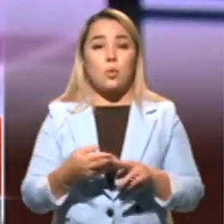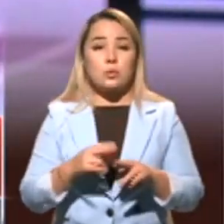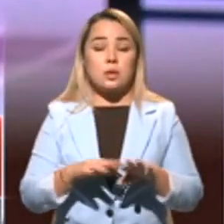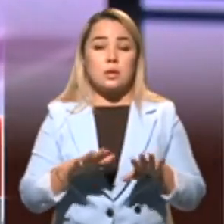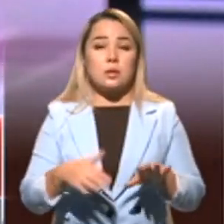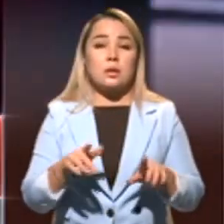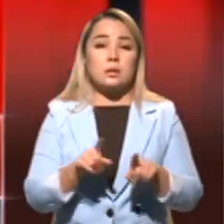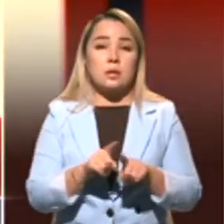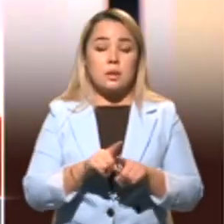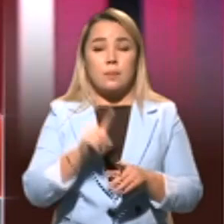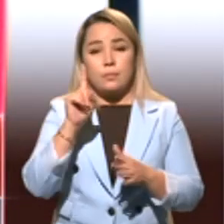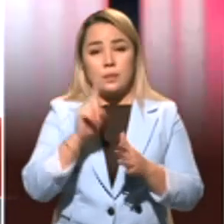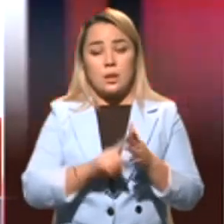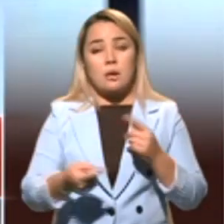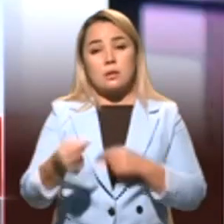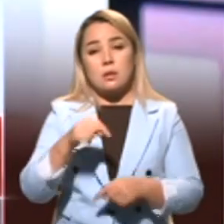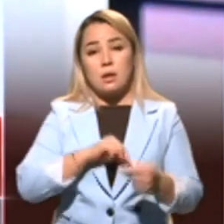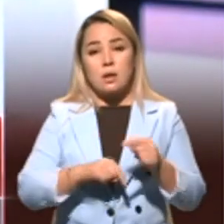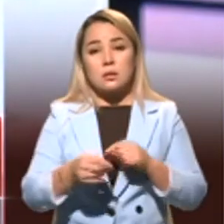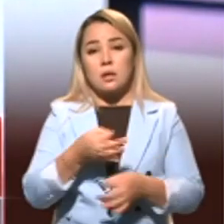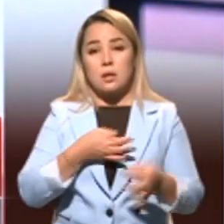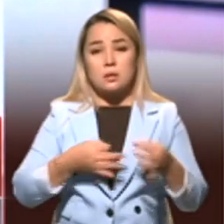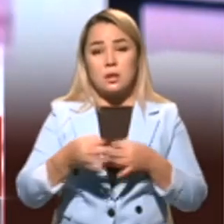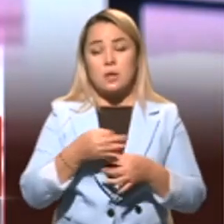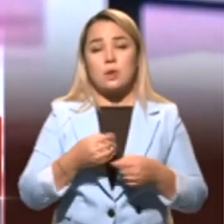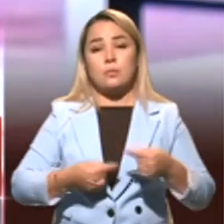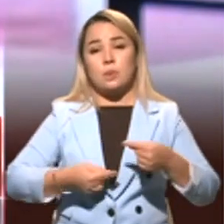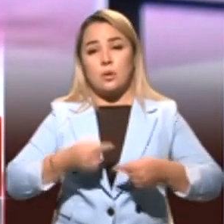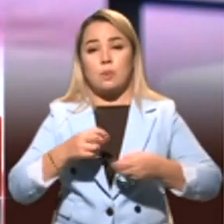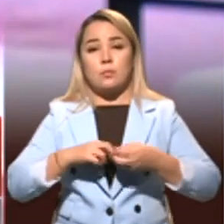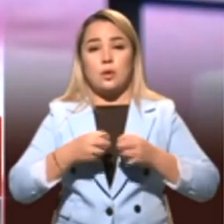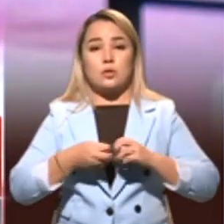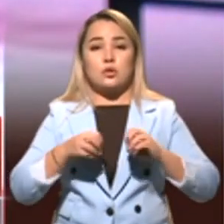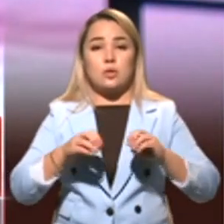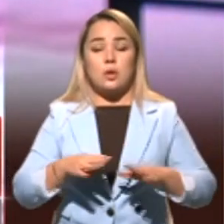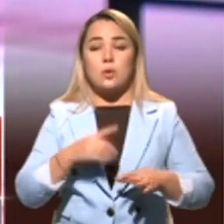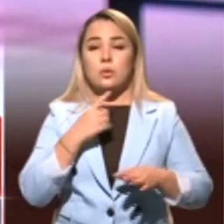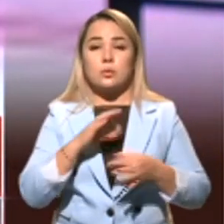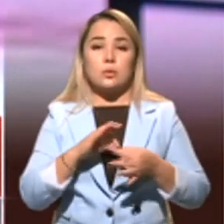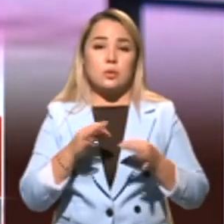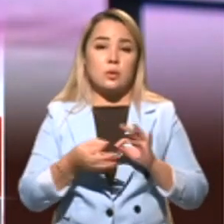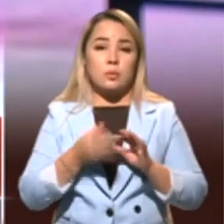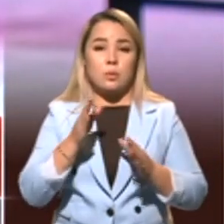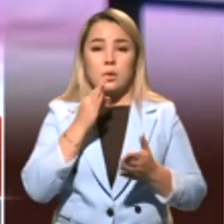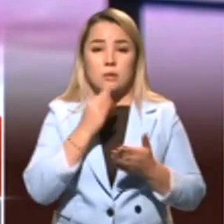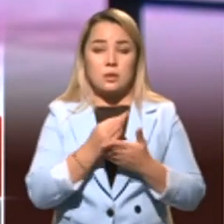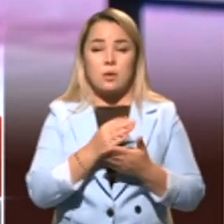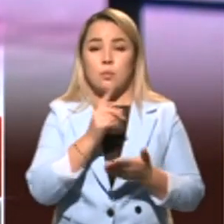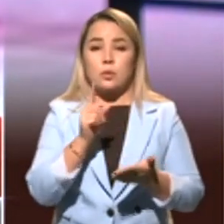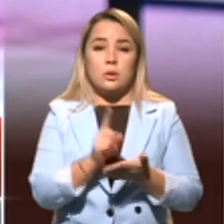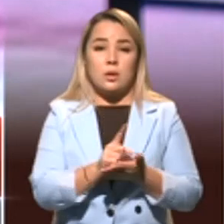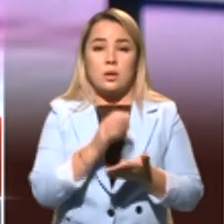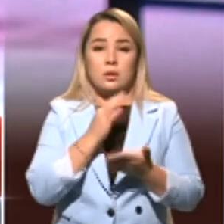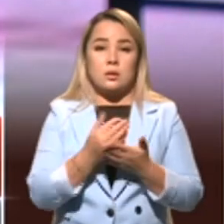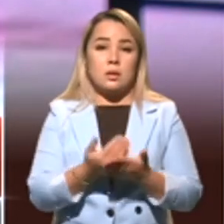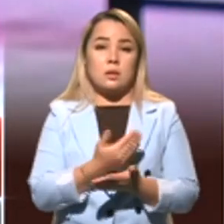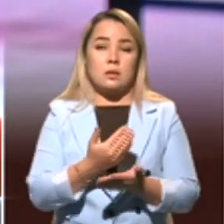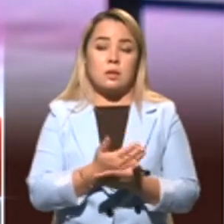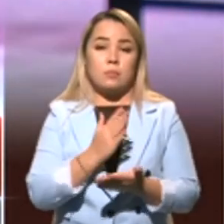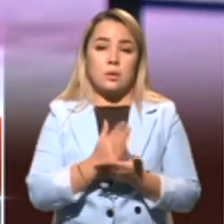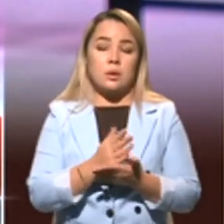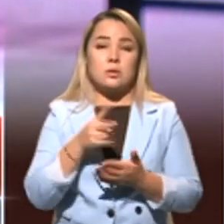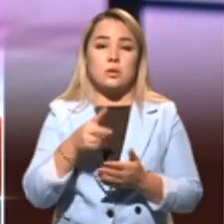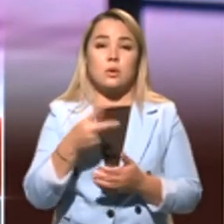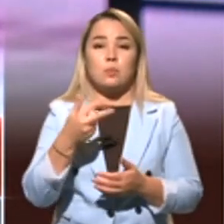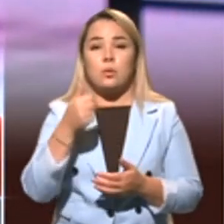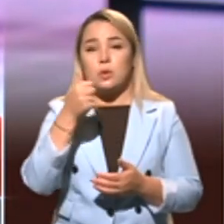жерде дінаралық диалог болмаса, шиеленістерді шешу кішкене қиынға соғады деп ойлаймын. Бәріне мүддесі бар бұл жерде.